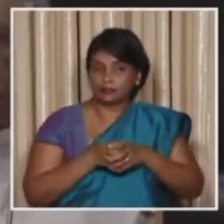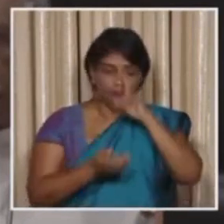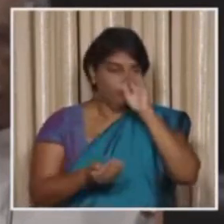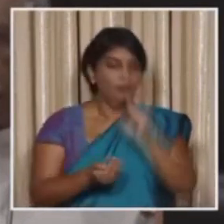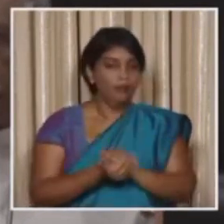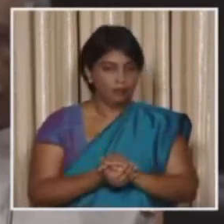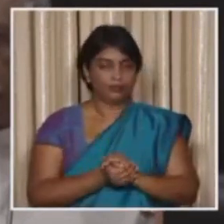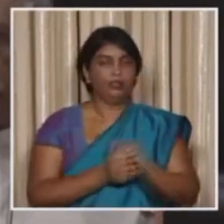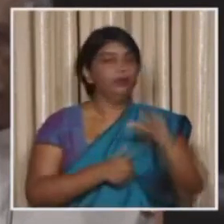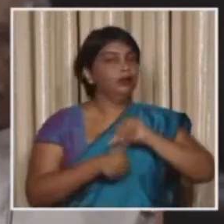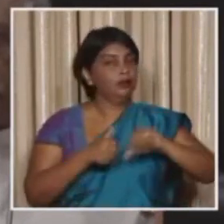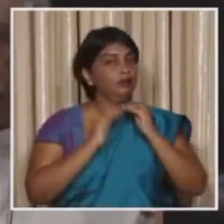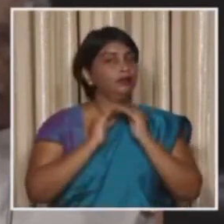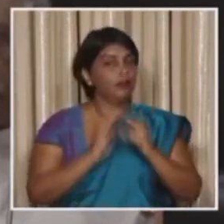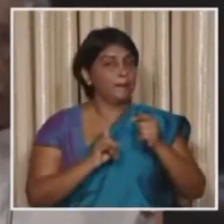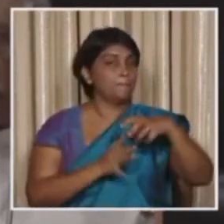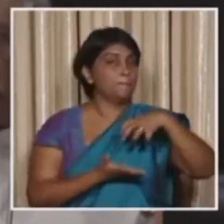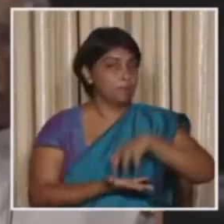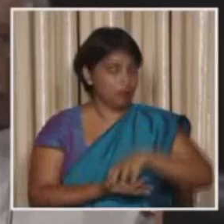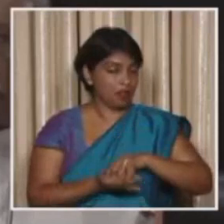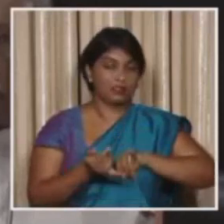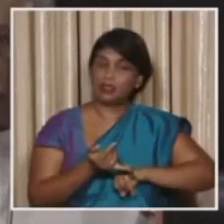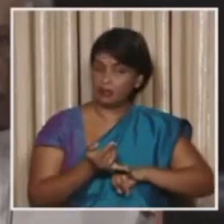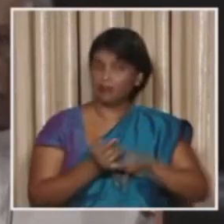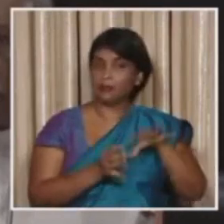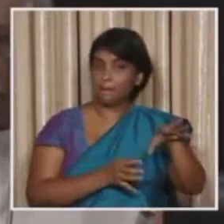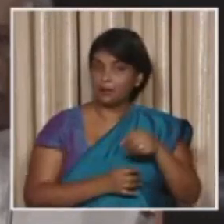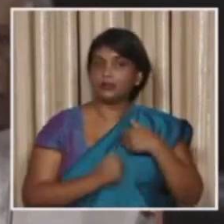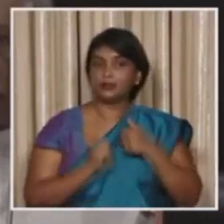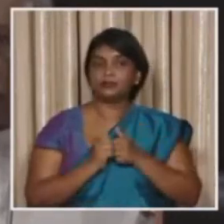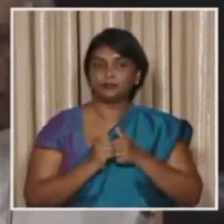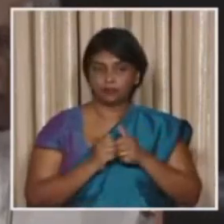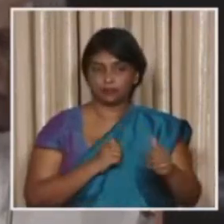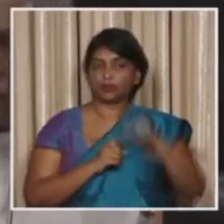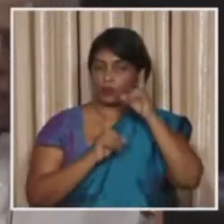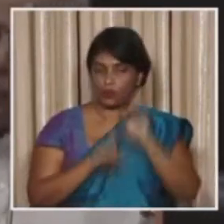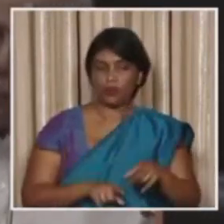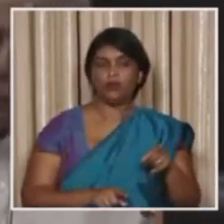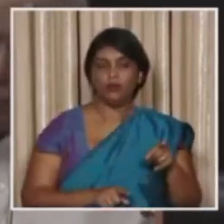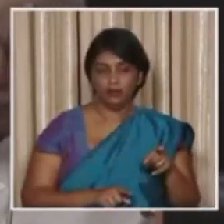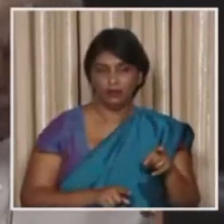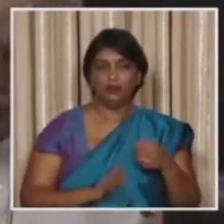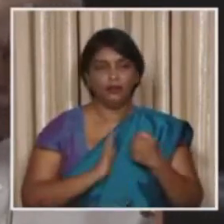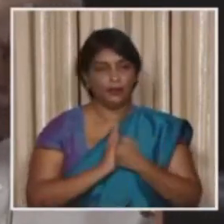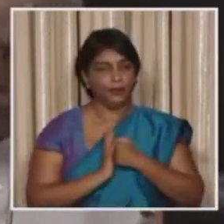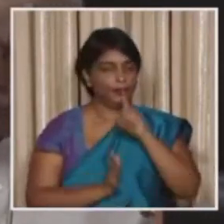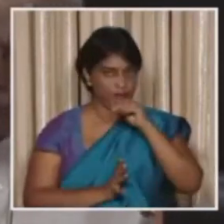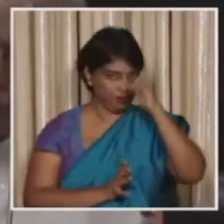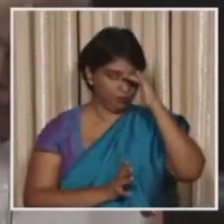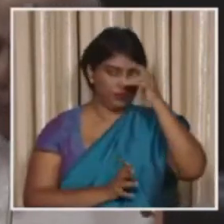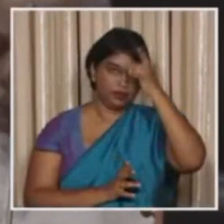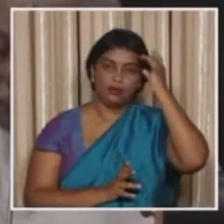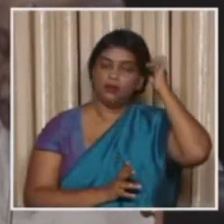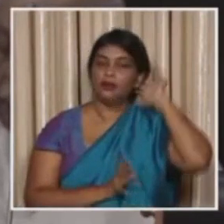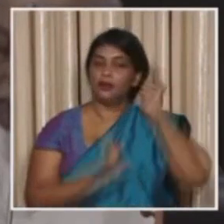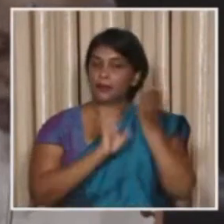කිරීමේ ආයතනයක් ලෙසත් පළාත් සභා යොදා ගැනීමට අපිට හැකි වෙන්නේ එවිටයි. කරු කතානායකතුමනි,